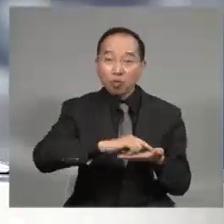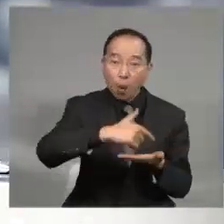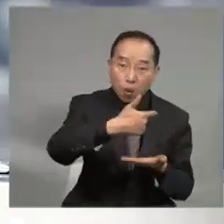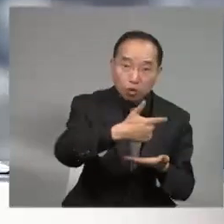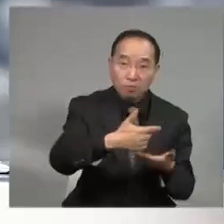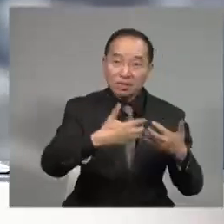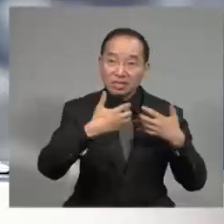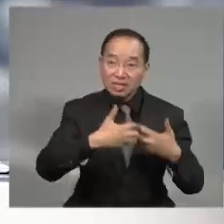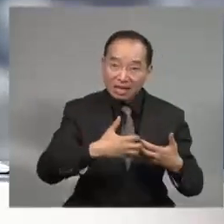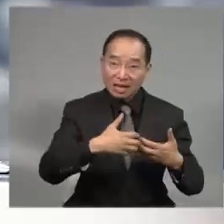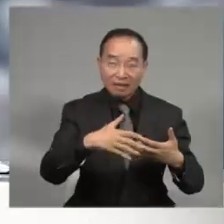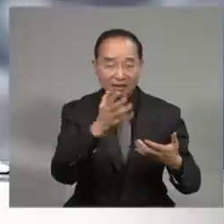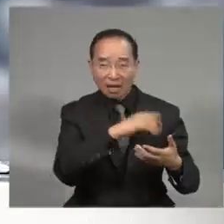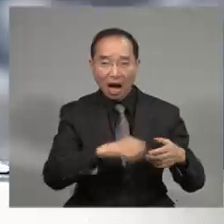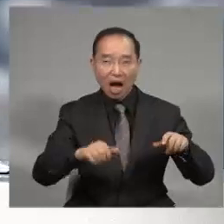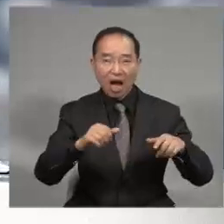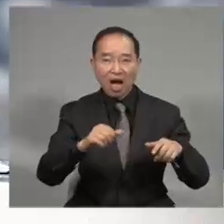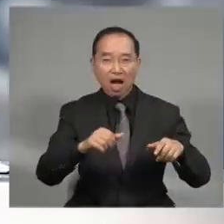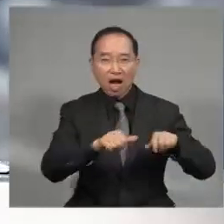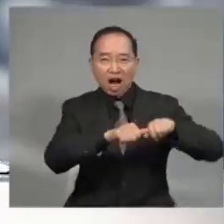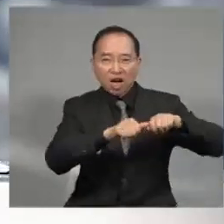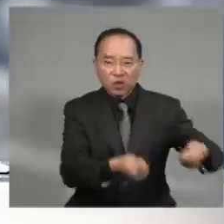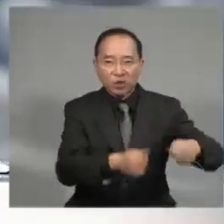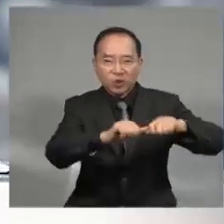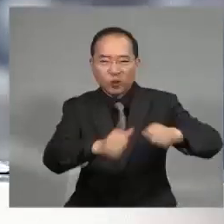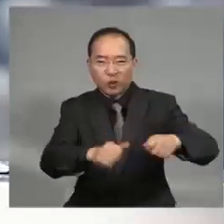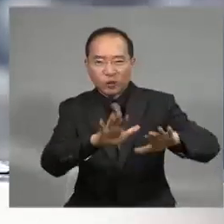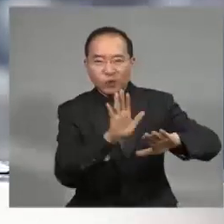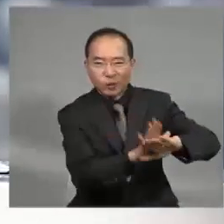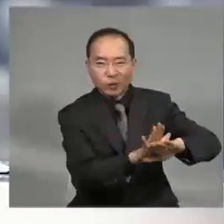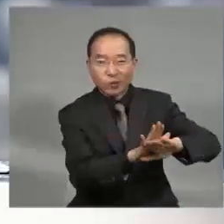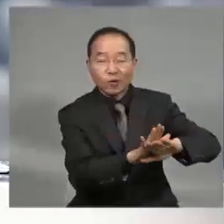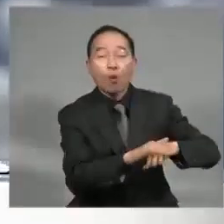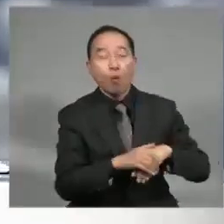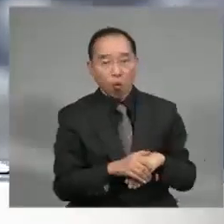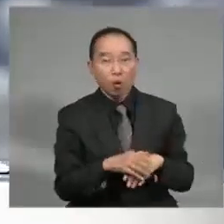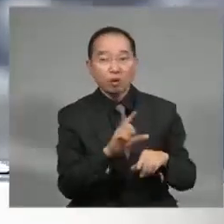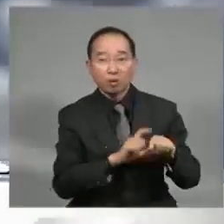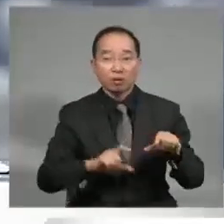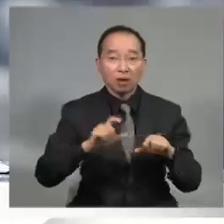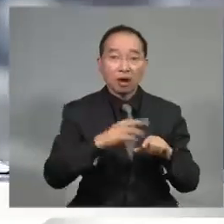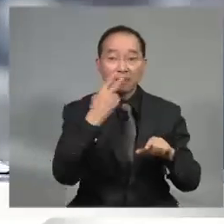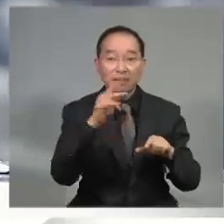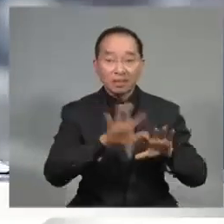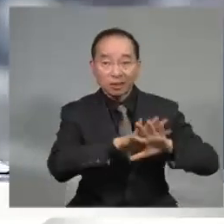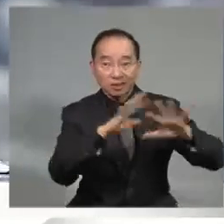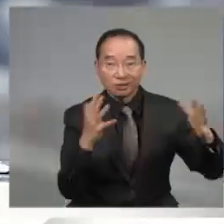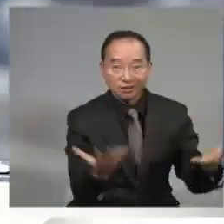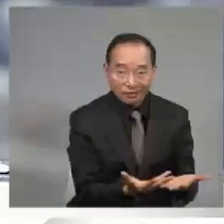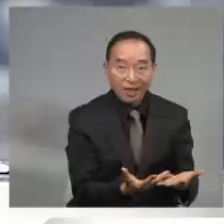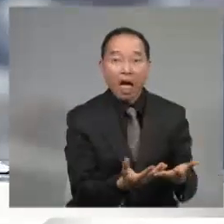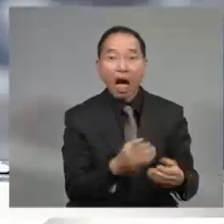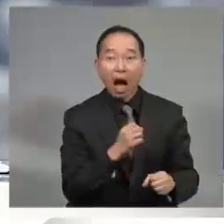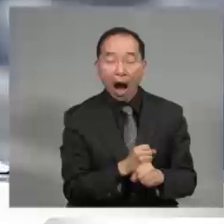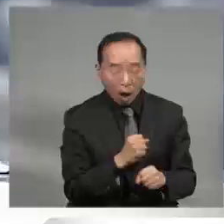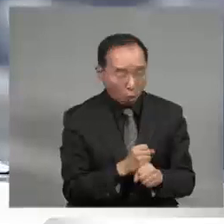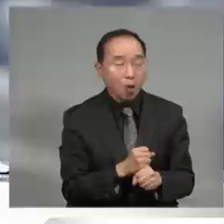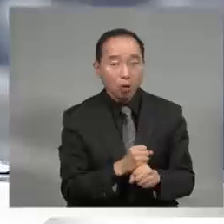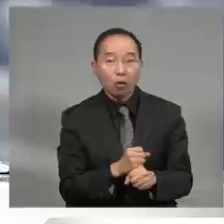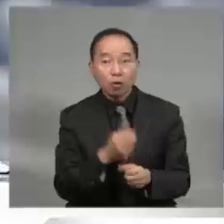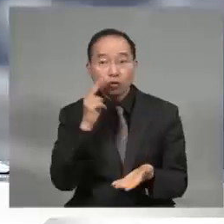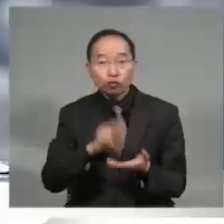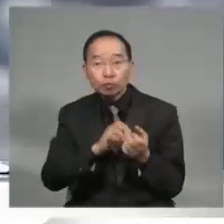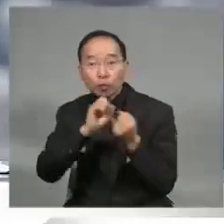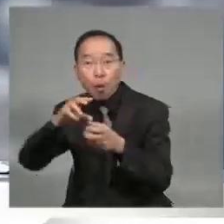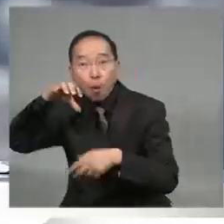다 봉인을 하고 비닐와에 덮어두고 그다음에 투표 용지들은 다 이제 선별이 이루어진 후에 관내